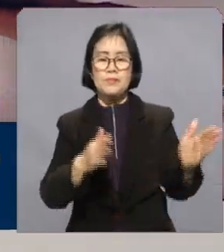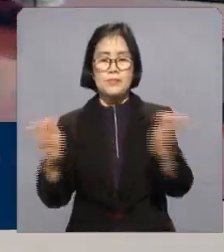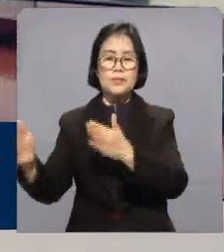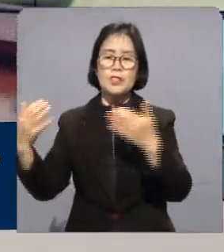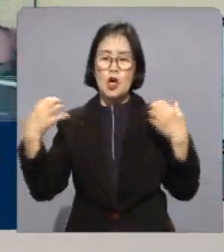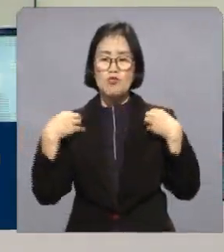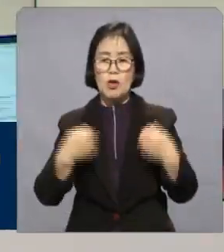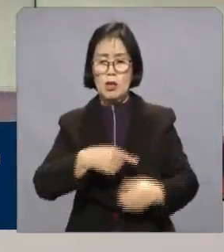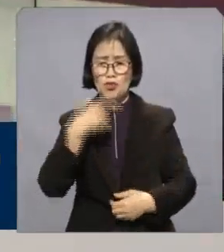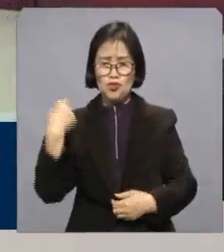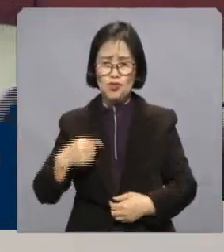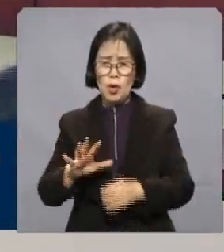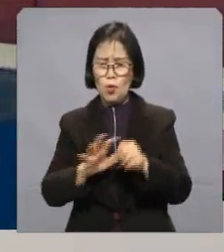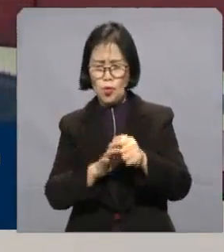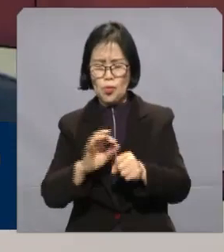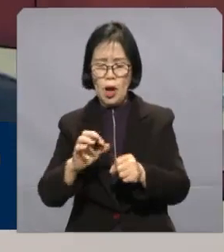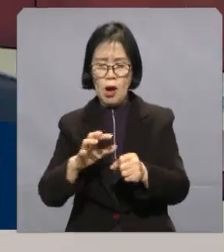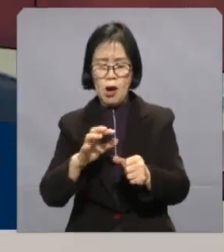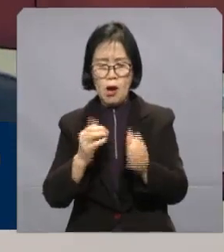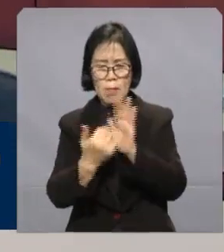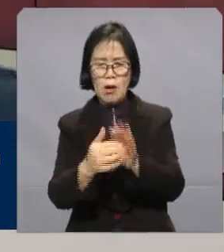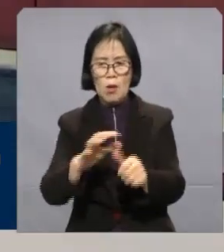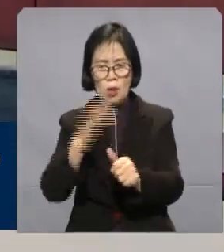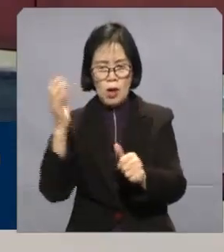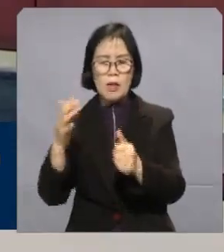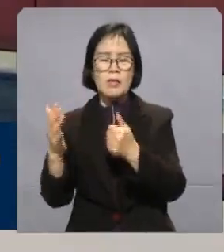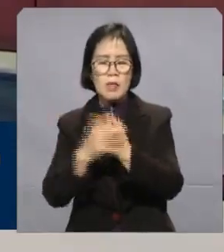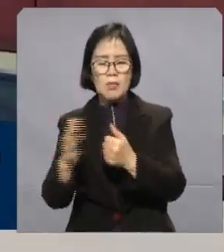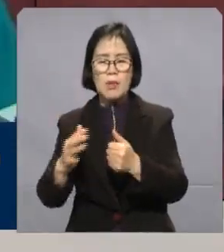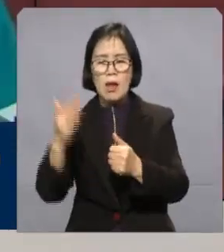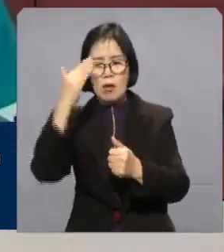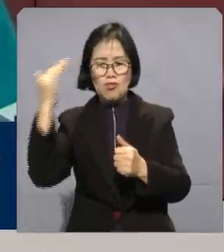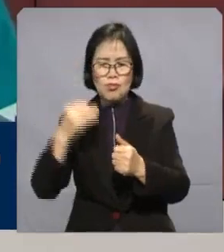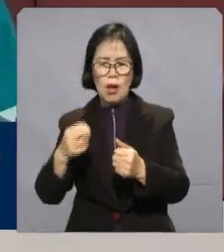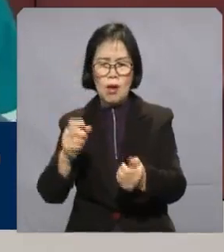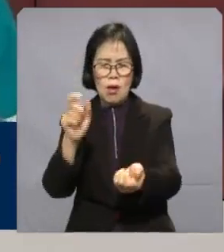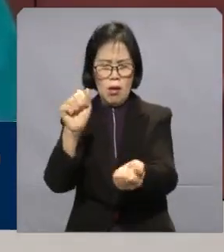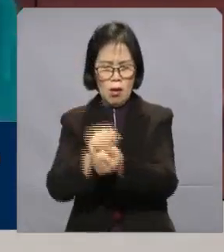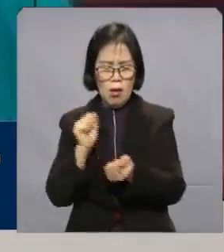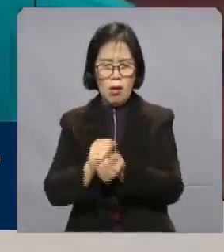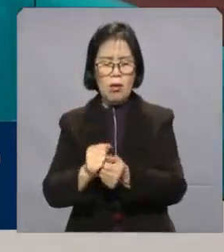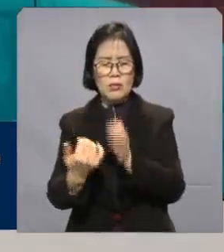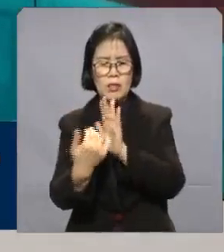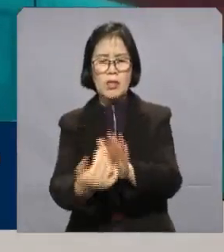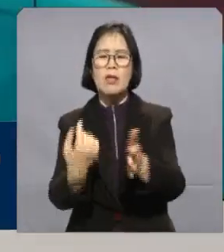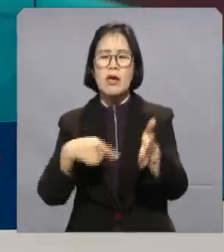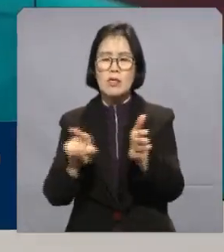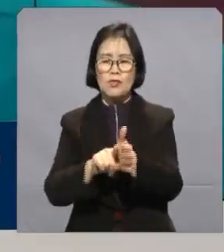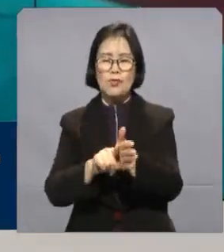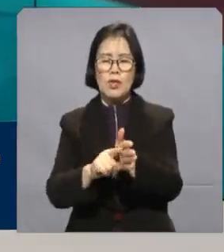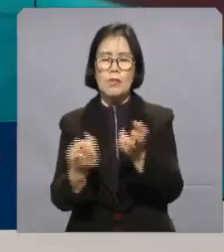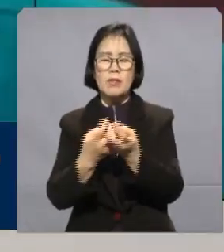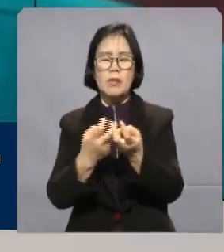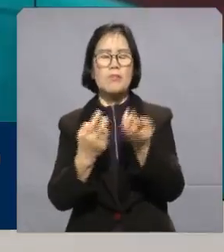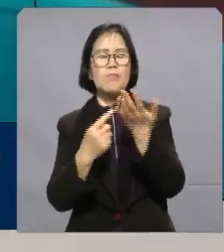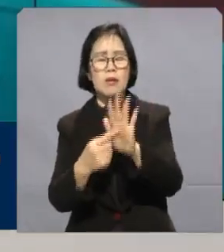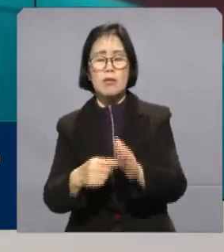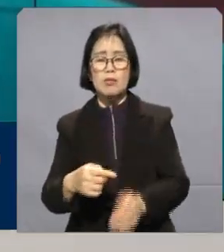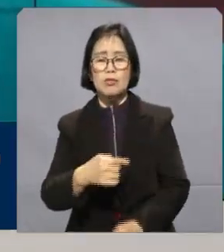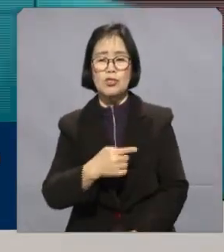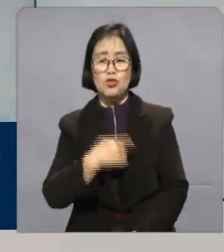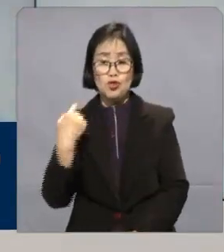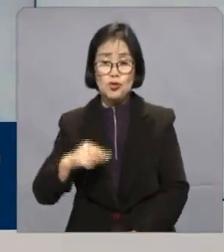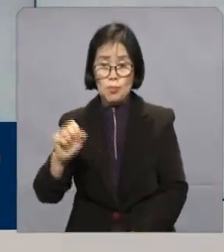정부가 중국의 코로나19 방역 조치 완화에 따른 국내 확산을 차단하기 위한 방역 대책을 내놓았습니다. 중국발 입국자의